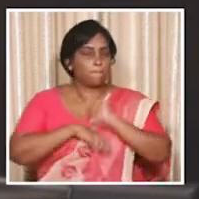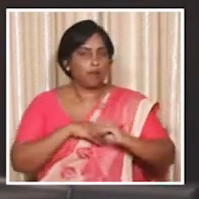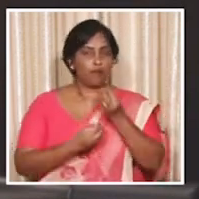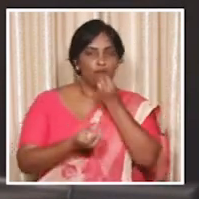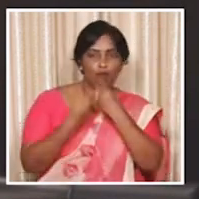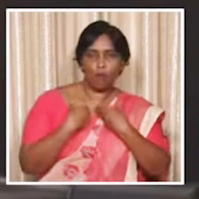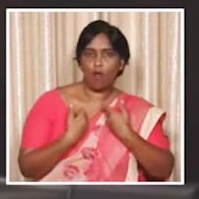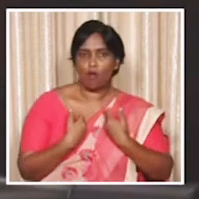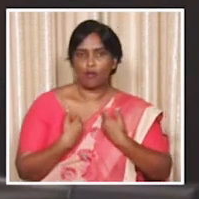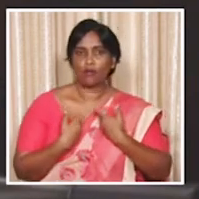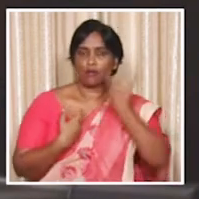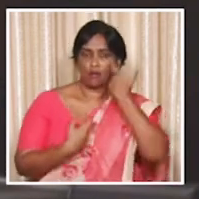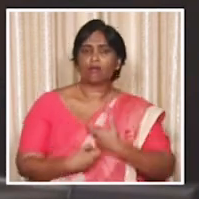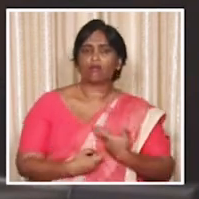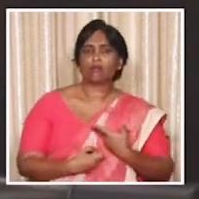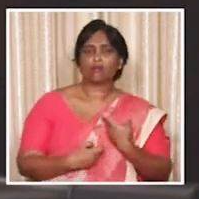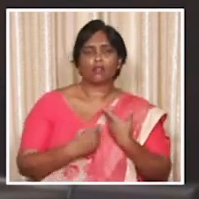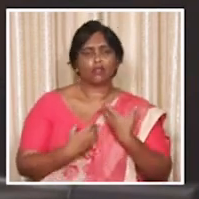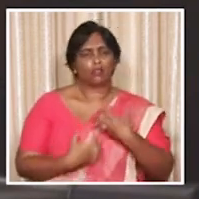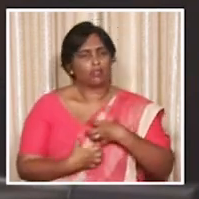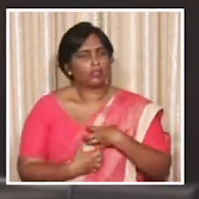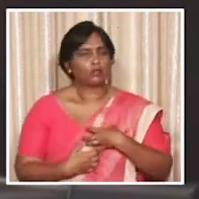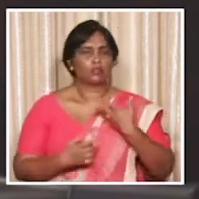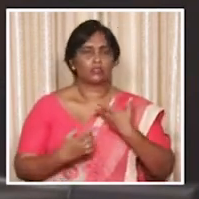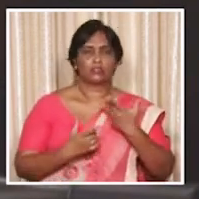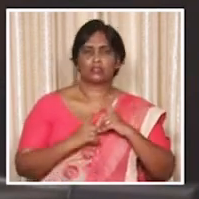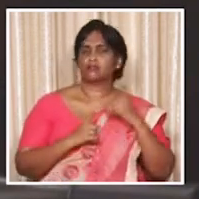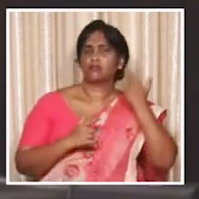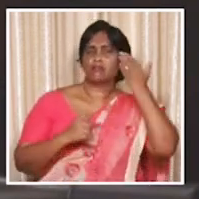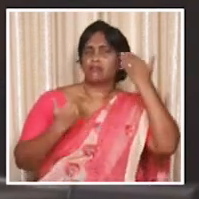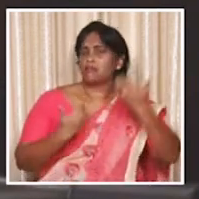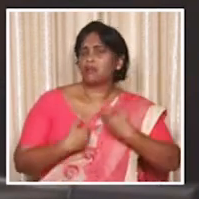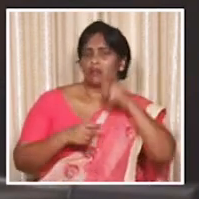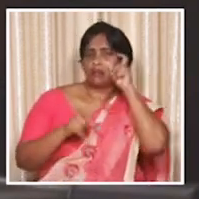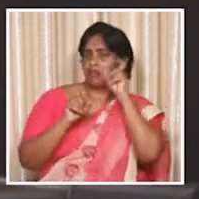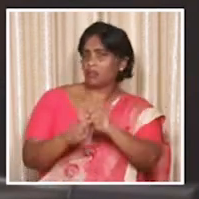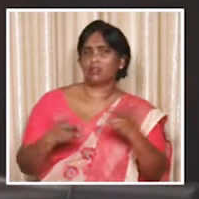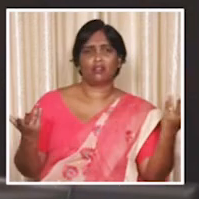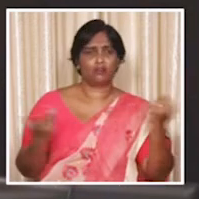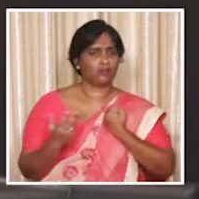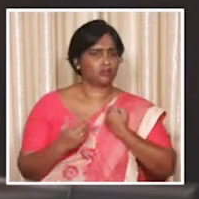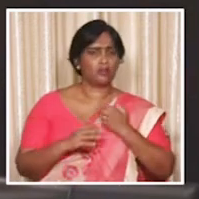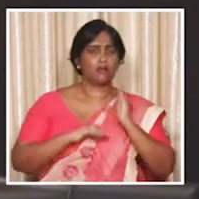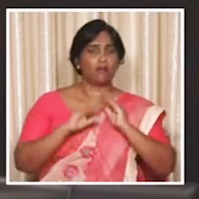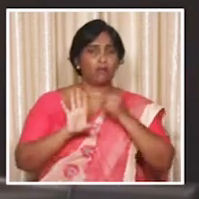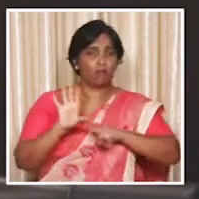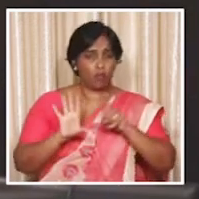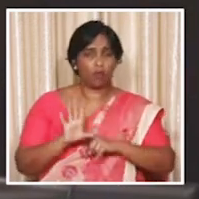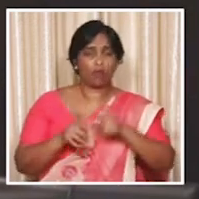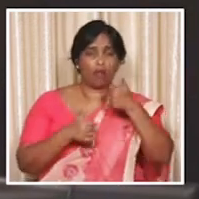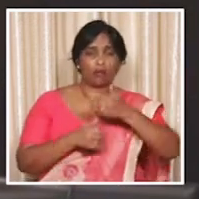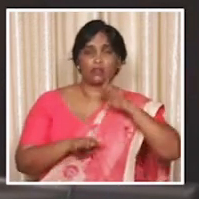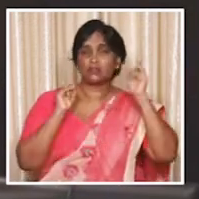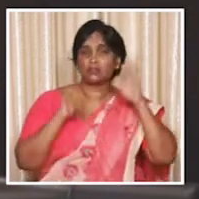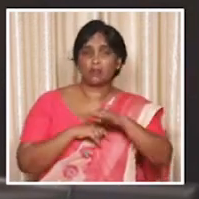ගන්න පිළිවෙල මේ ක්‍රීඩකයෝ ඉතාමත්ම දුක්ඛිත තත්ත්වයට පත් කරලා තියෙන ඔවුන් පිළිබඳව නිසි අවධානය යොමු කරන්නේ ප්‍රැක්ටිස් කරන්න හරි විකට් එකක්